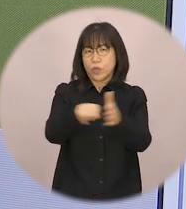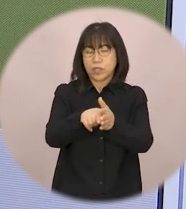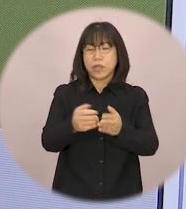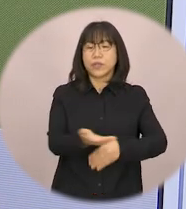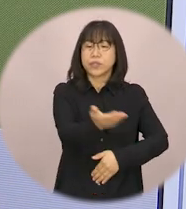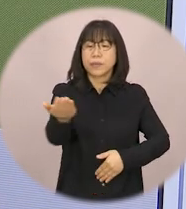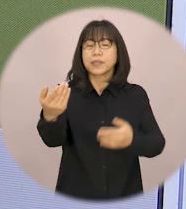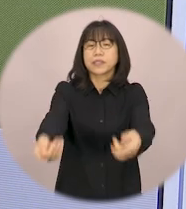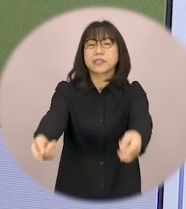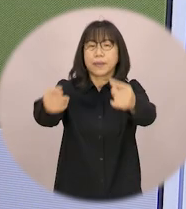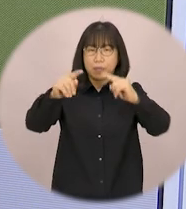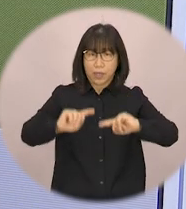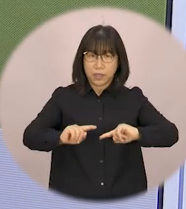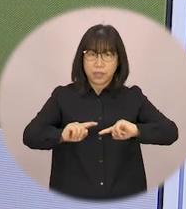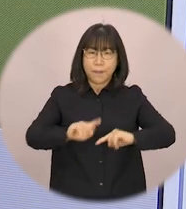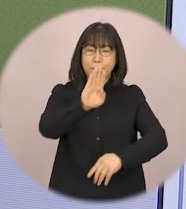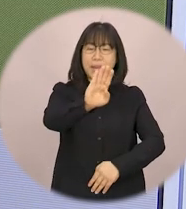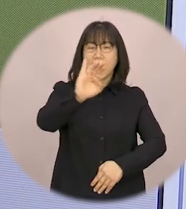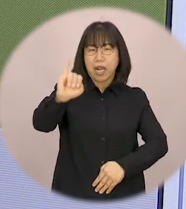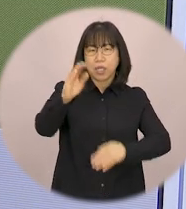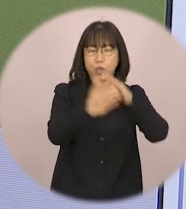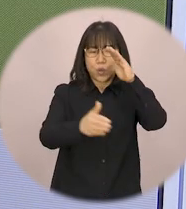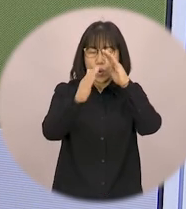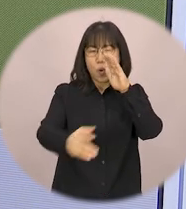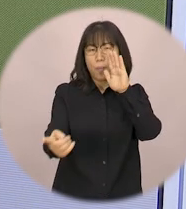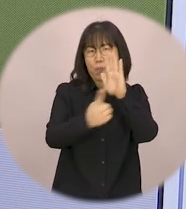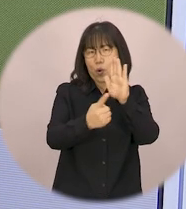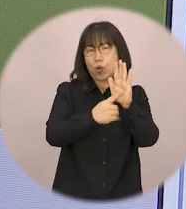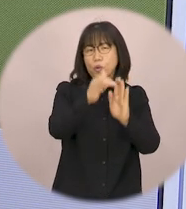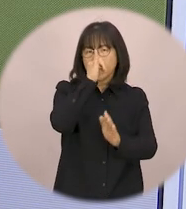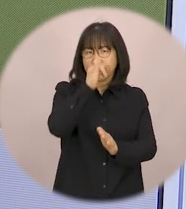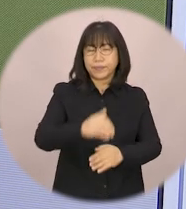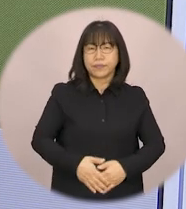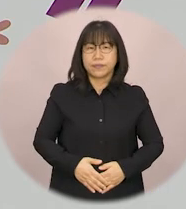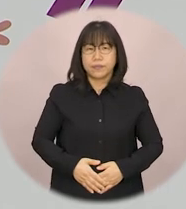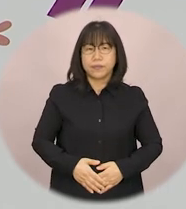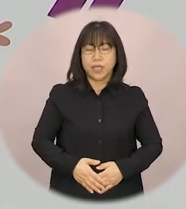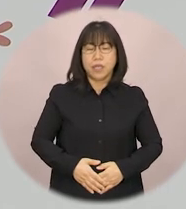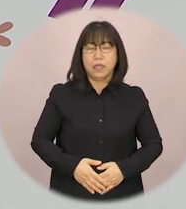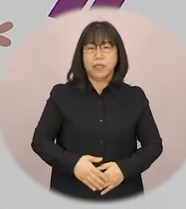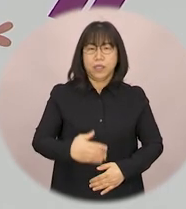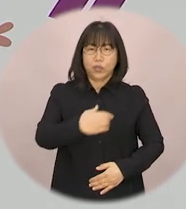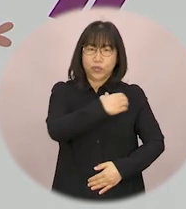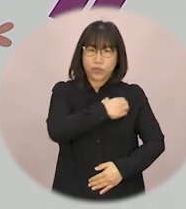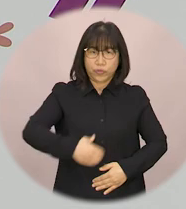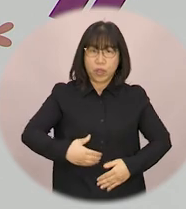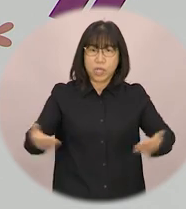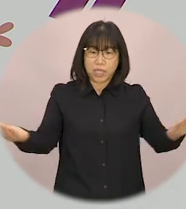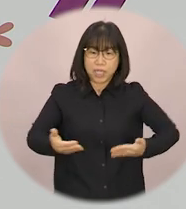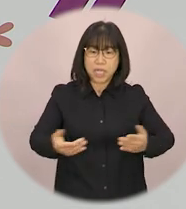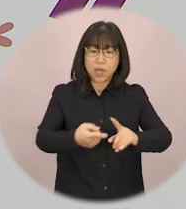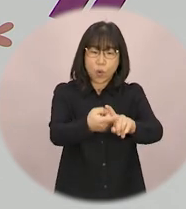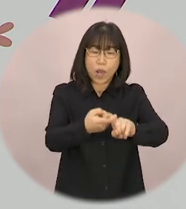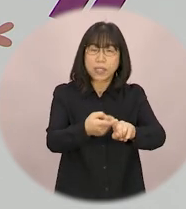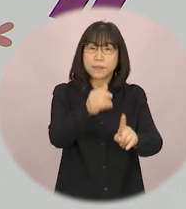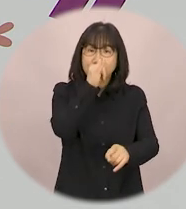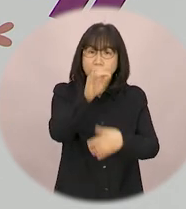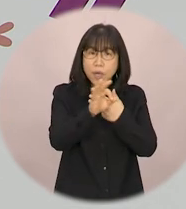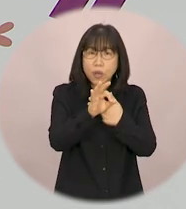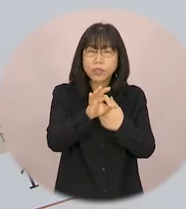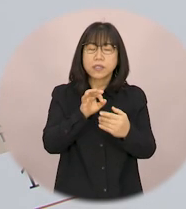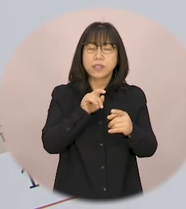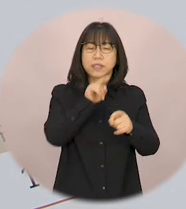위해 주민이 참여하는 협 칩이 아이 공모전을 열었습니다 구정에 관심이 있는 사람이라면 누구나